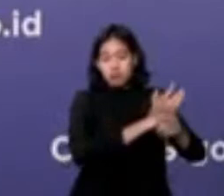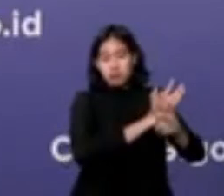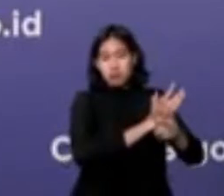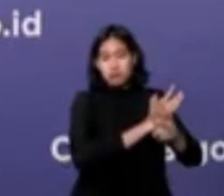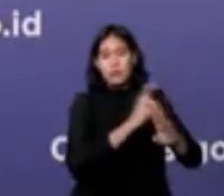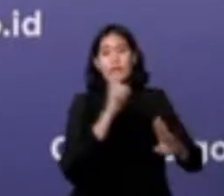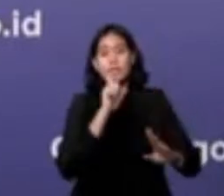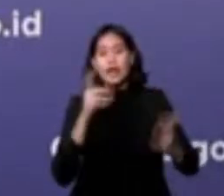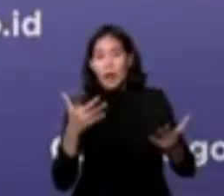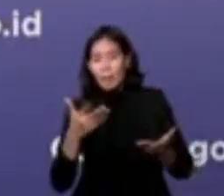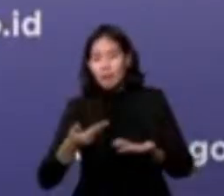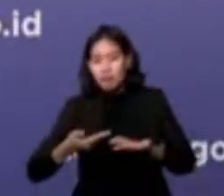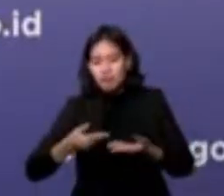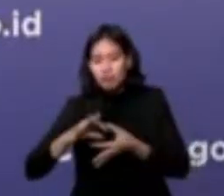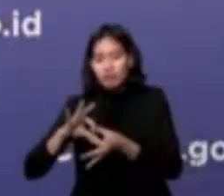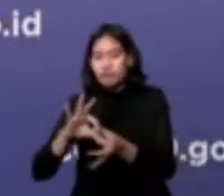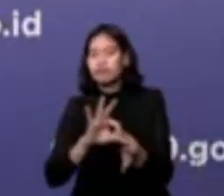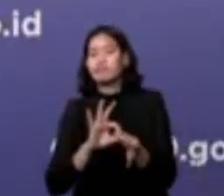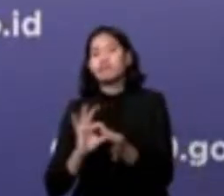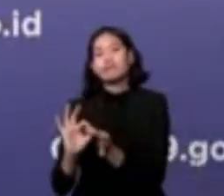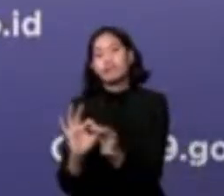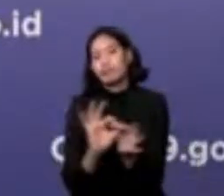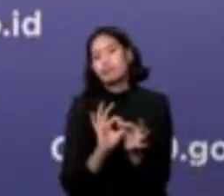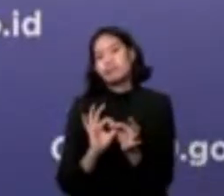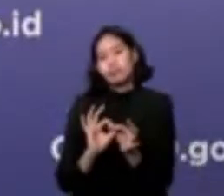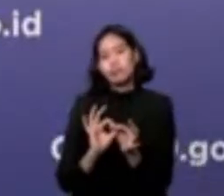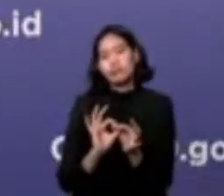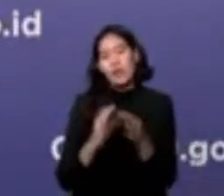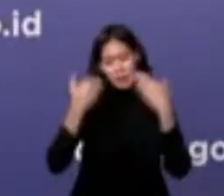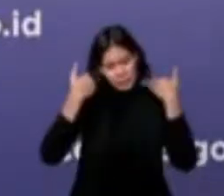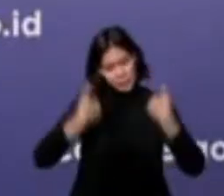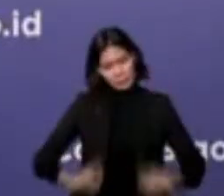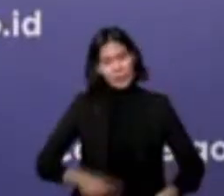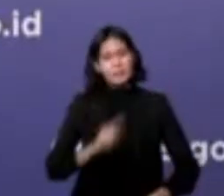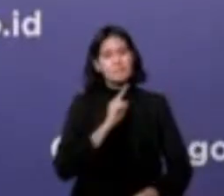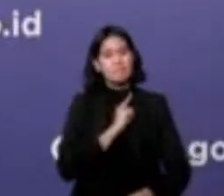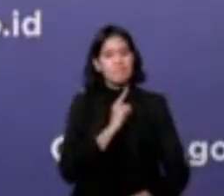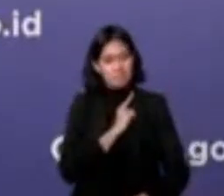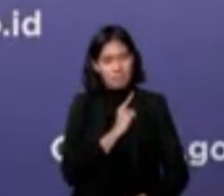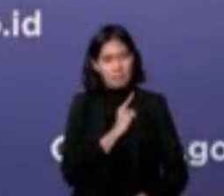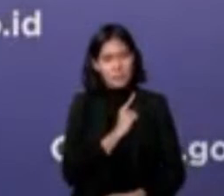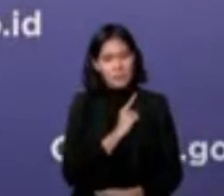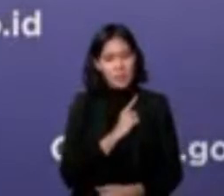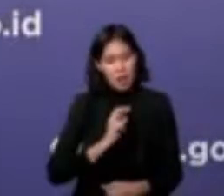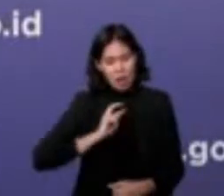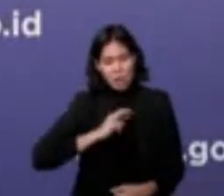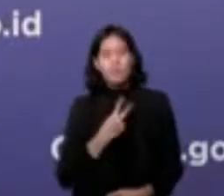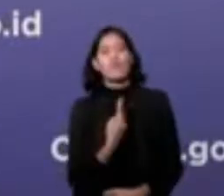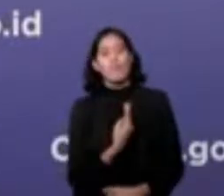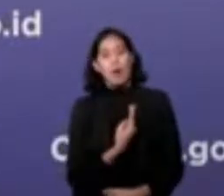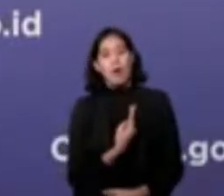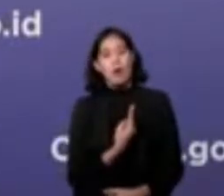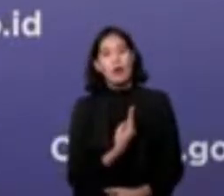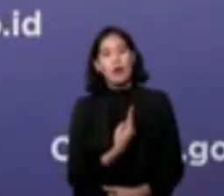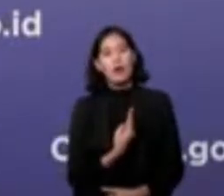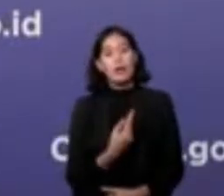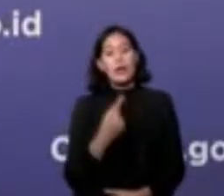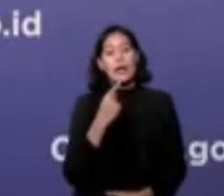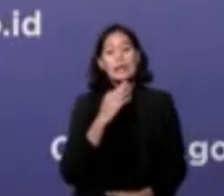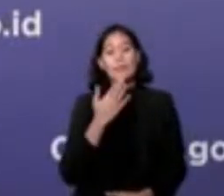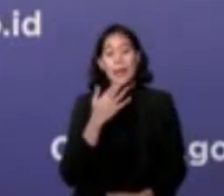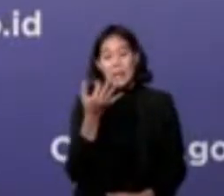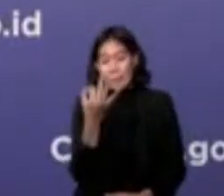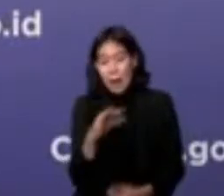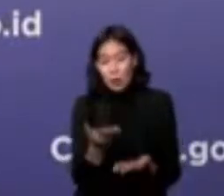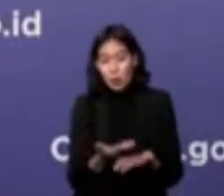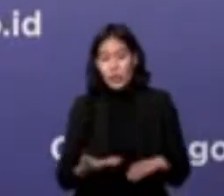bisa diraih lewat gotong royong, bekerja bersama mendisiplinkan diri, melakukan perubahan, menerapkan adaptasi